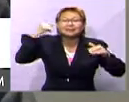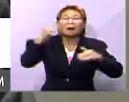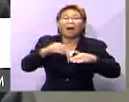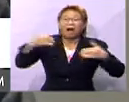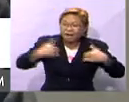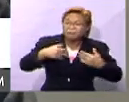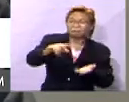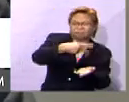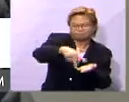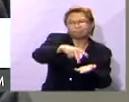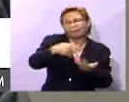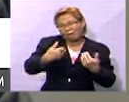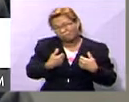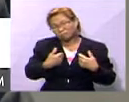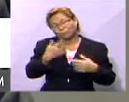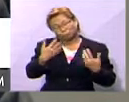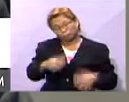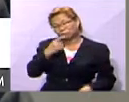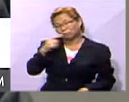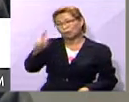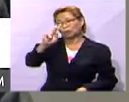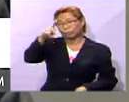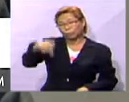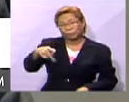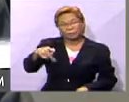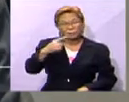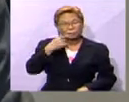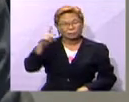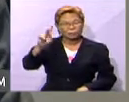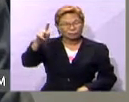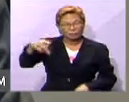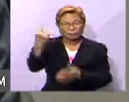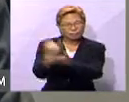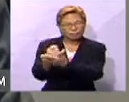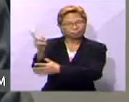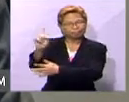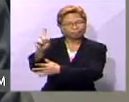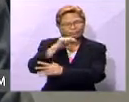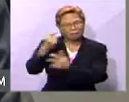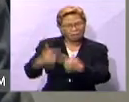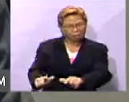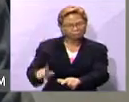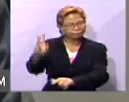pun dilakukan Saya telah mengarahkan ketua pengarah imigresen agar tidak